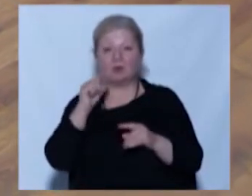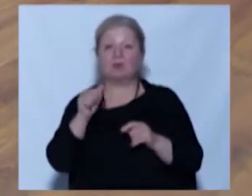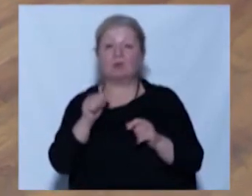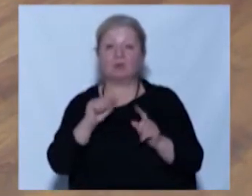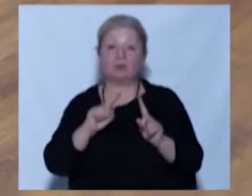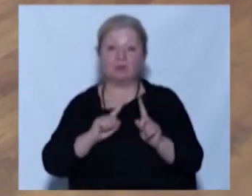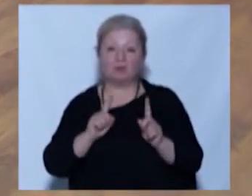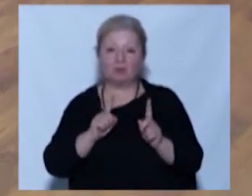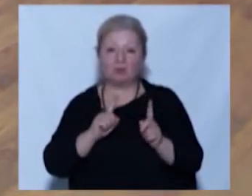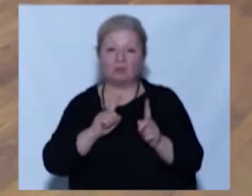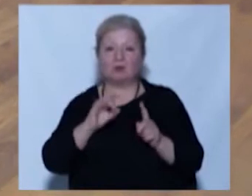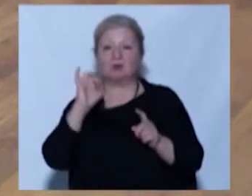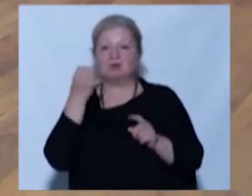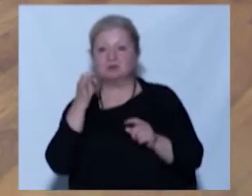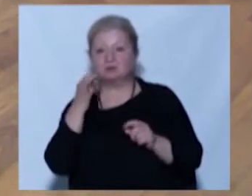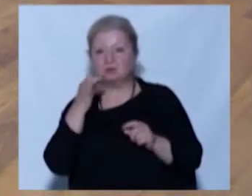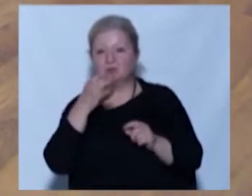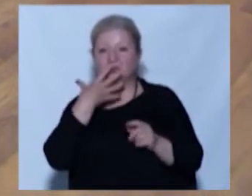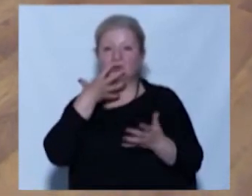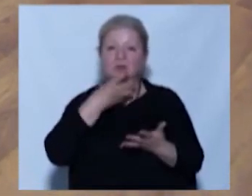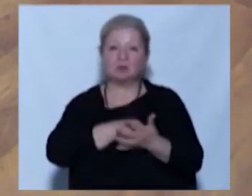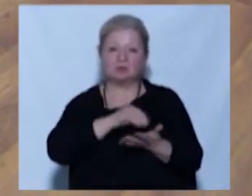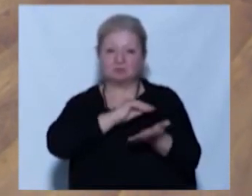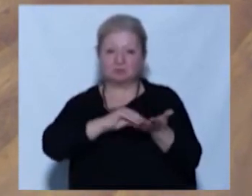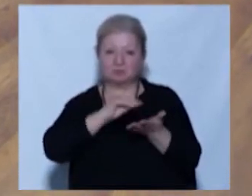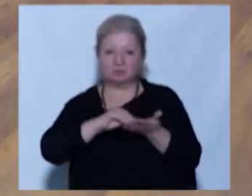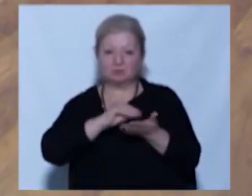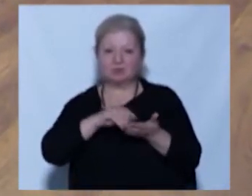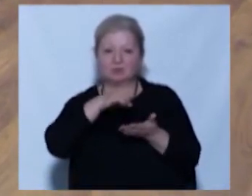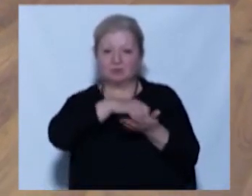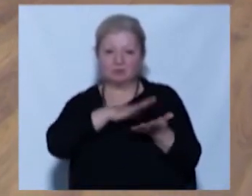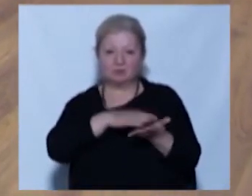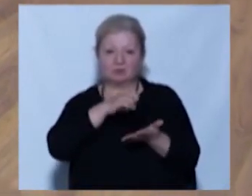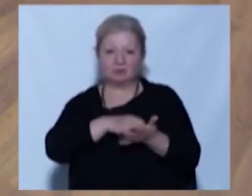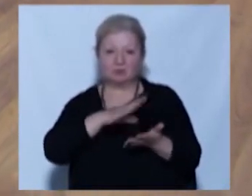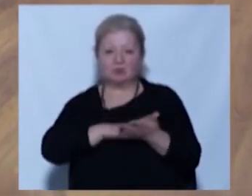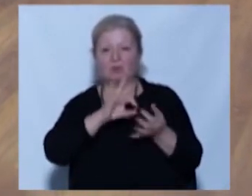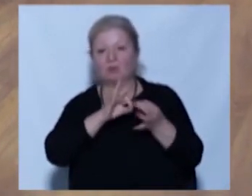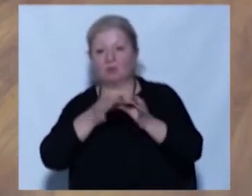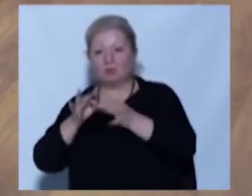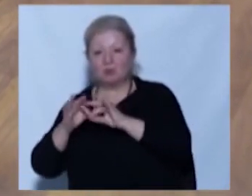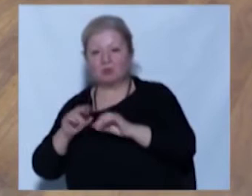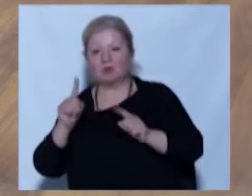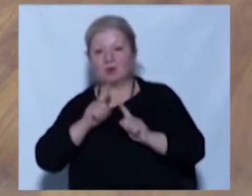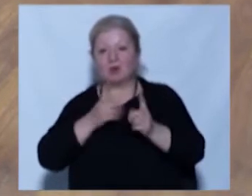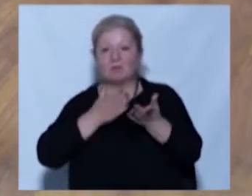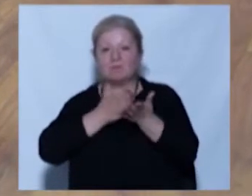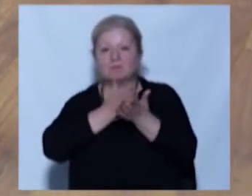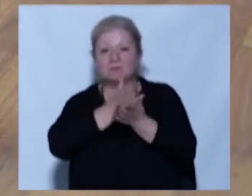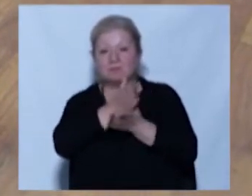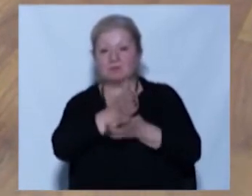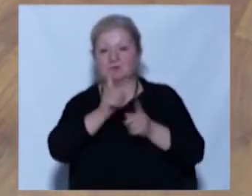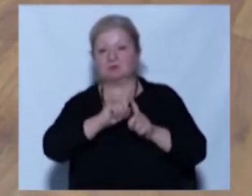ბაბა, რომელიმე ისტორიკოსი თავის თხზულებაში, რომ აღწერს პროცესს,